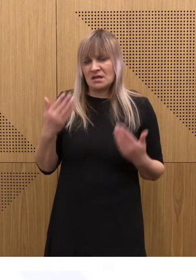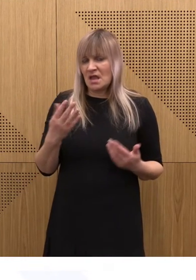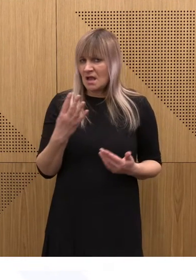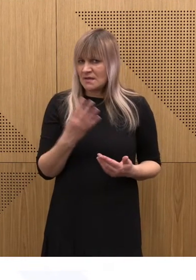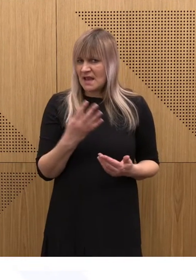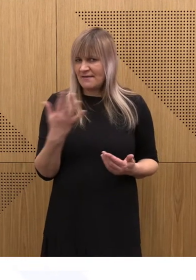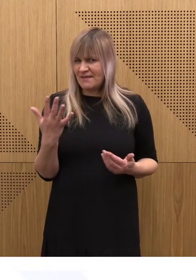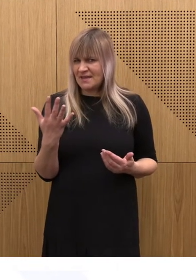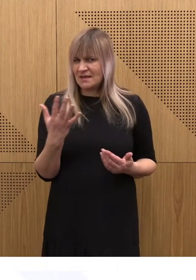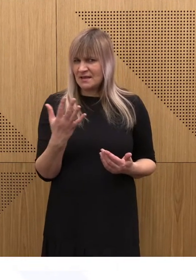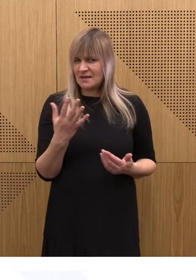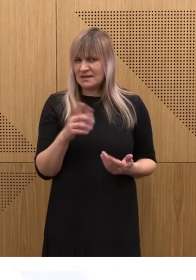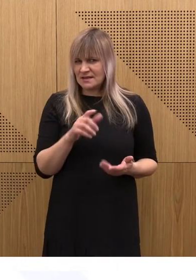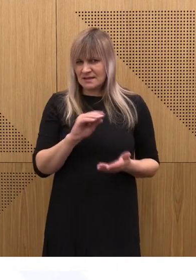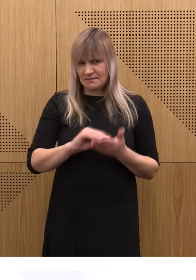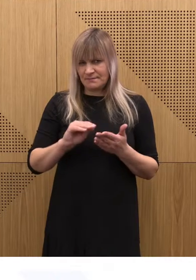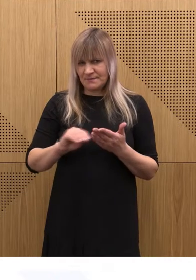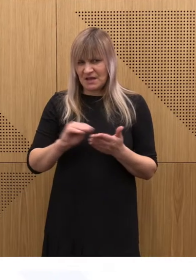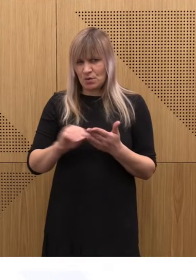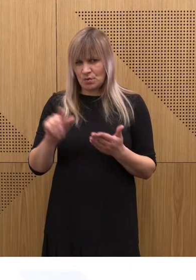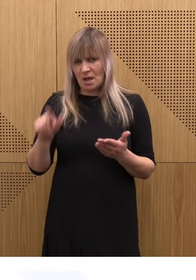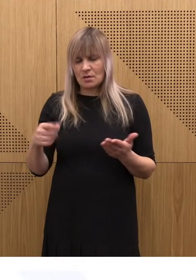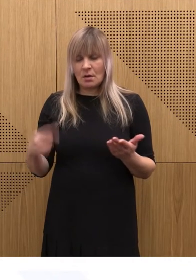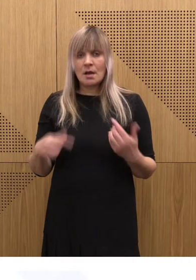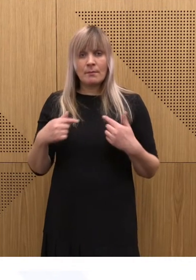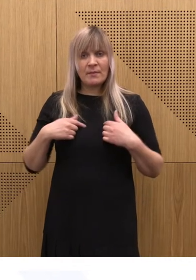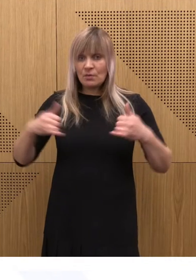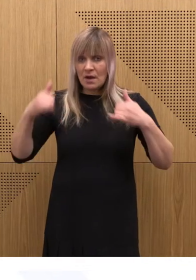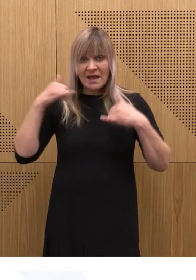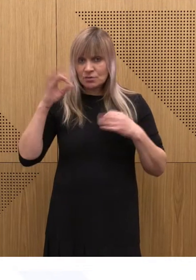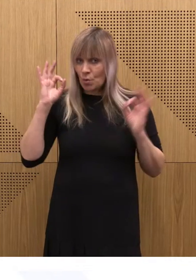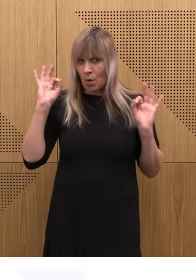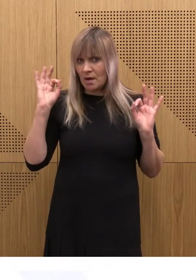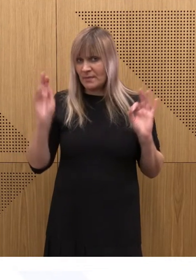4 või 5 ajakirjaniku. Minul ei helistanud keegi nendest.